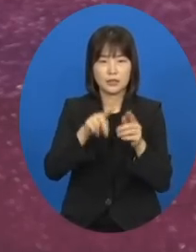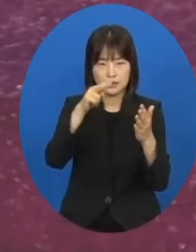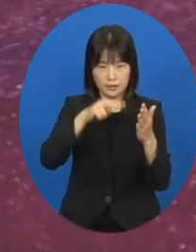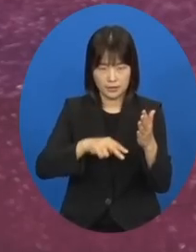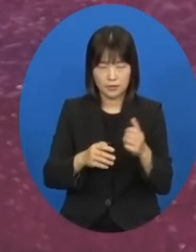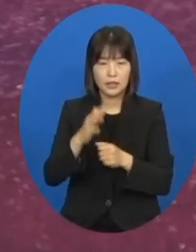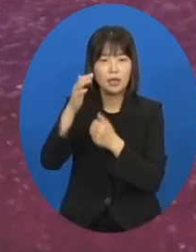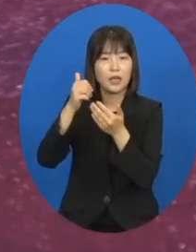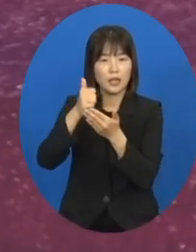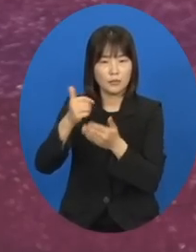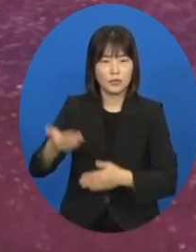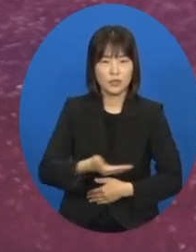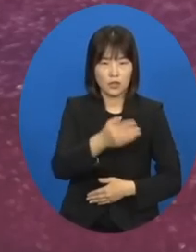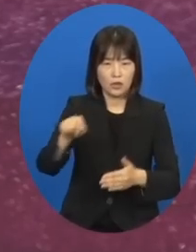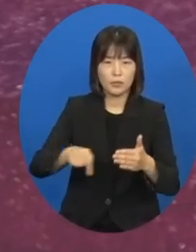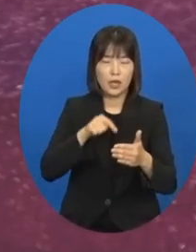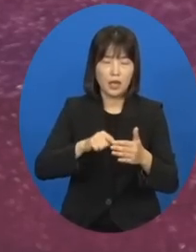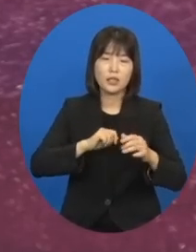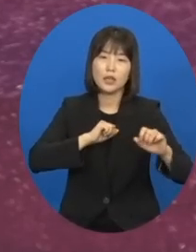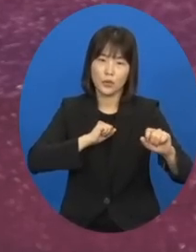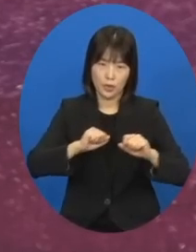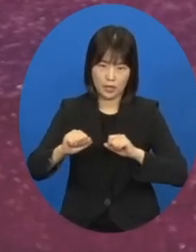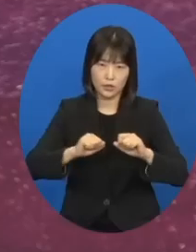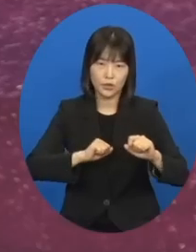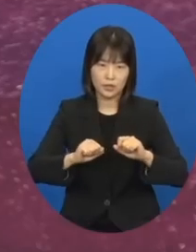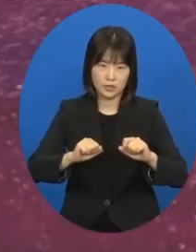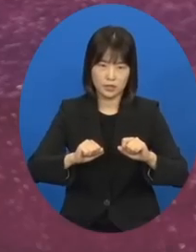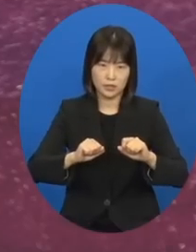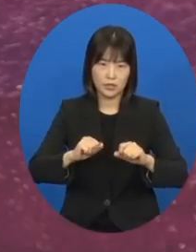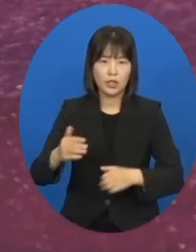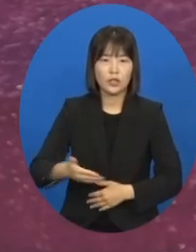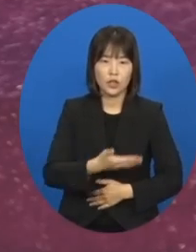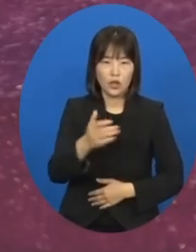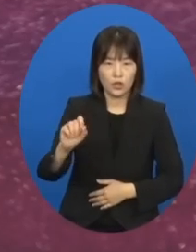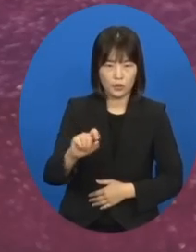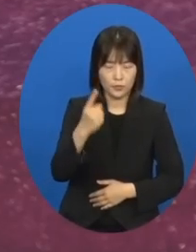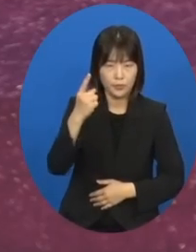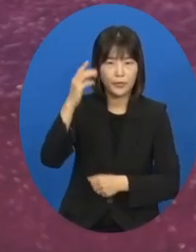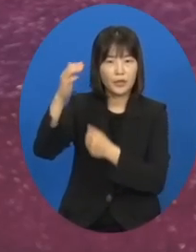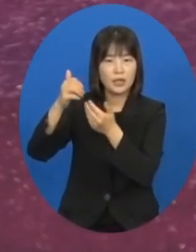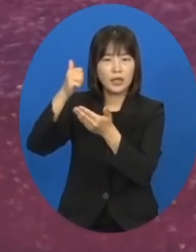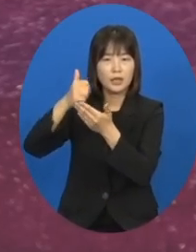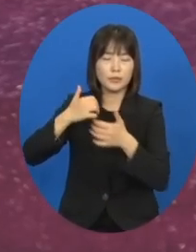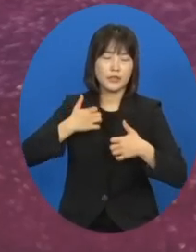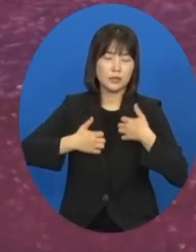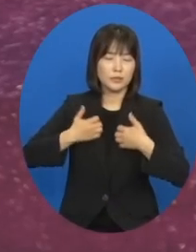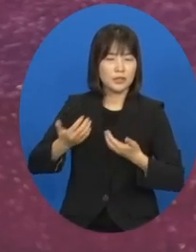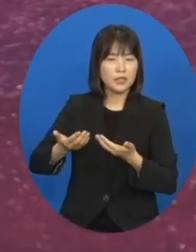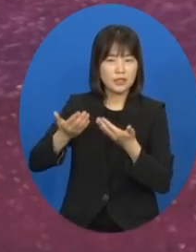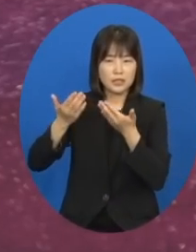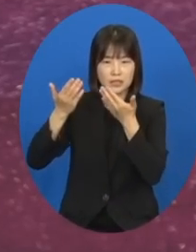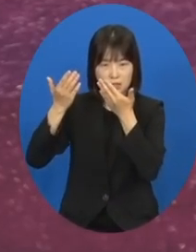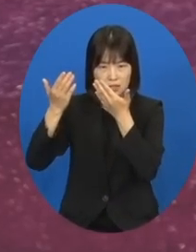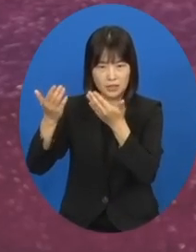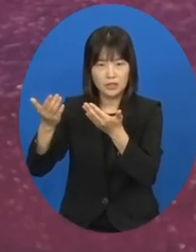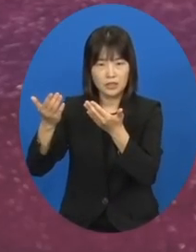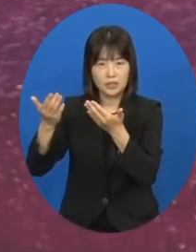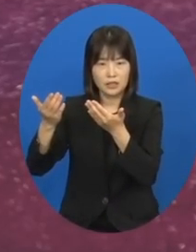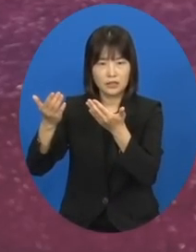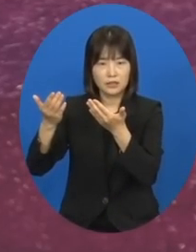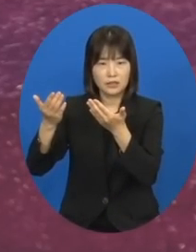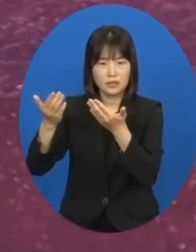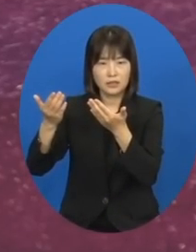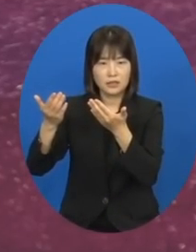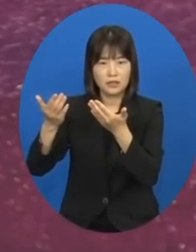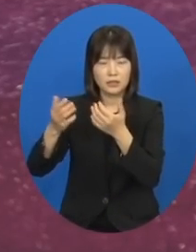읽어보겠습니다 시작 하나님은 여러분 안에서 활동하셔서 여러분으로 하여금 하나님을 기쁘게 해